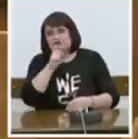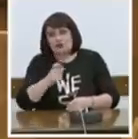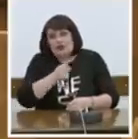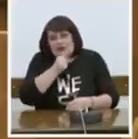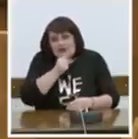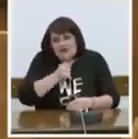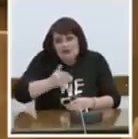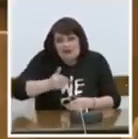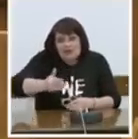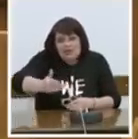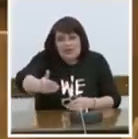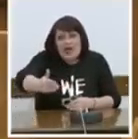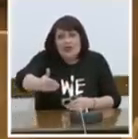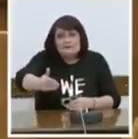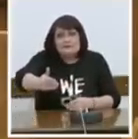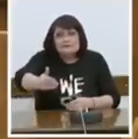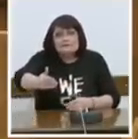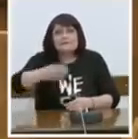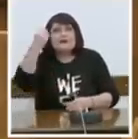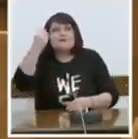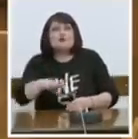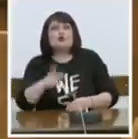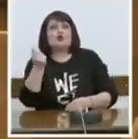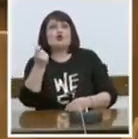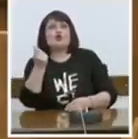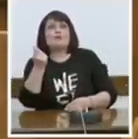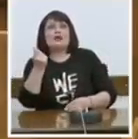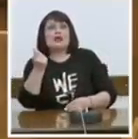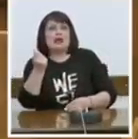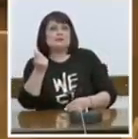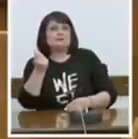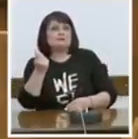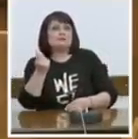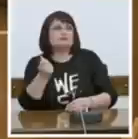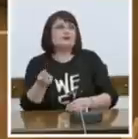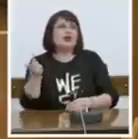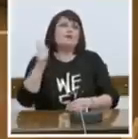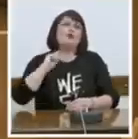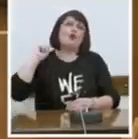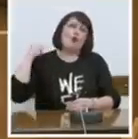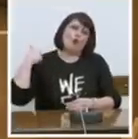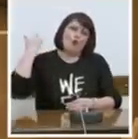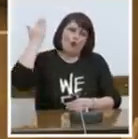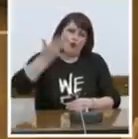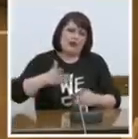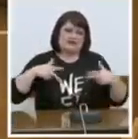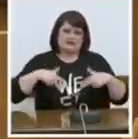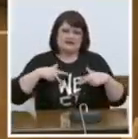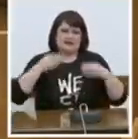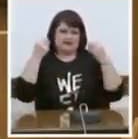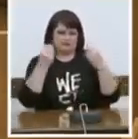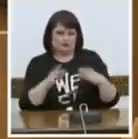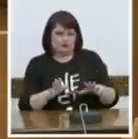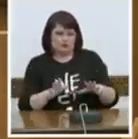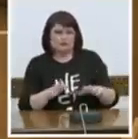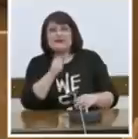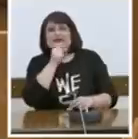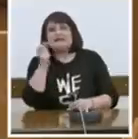κακής διαχείρισης των οικονομικών της χώρας από όλες τις κυβερνήσεις μέχρι σήμερα, καλούνται